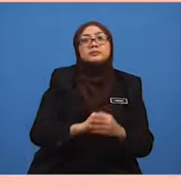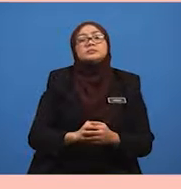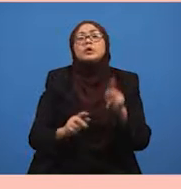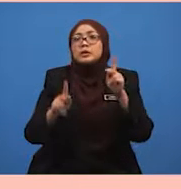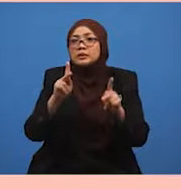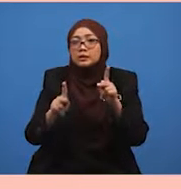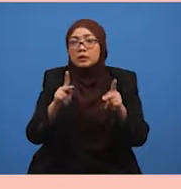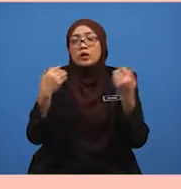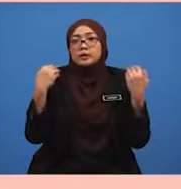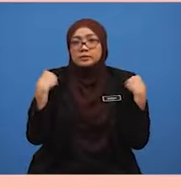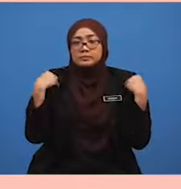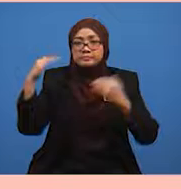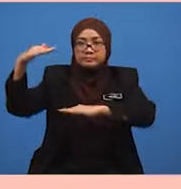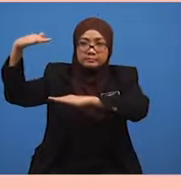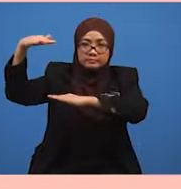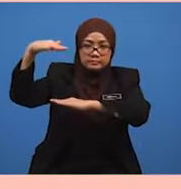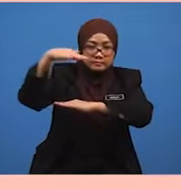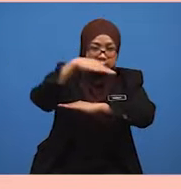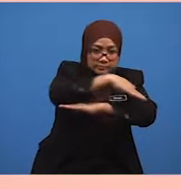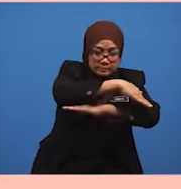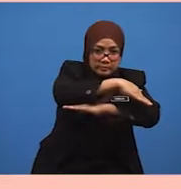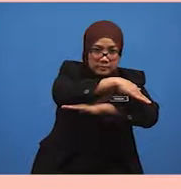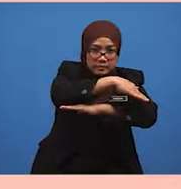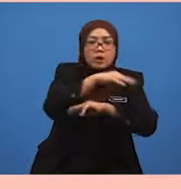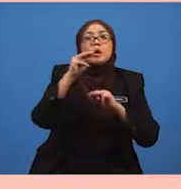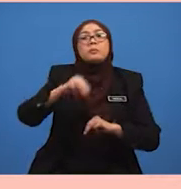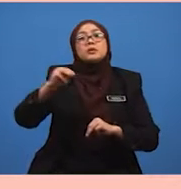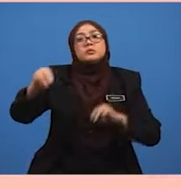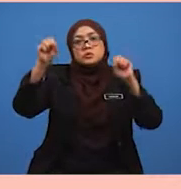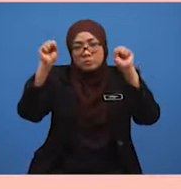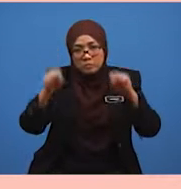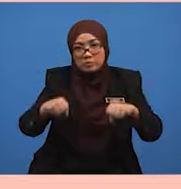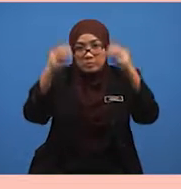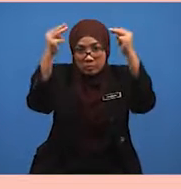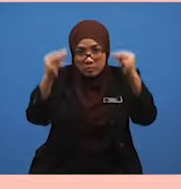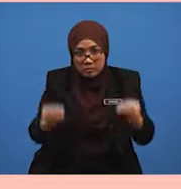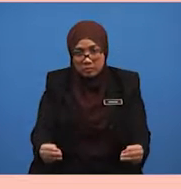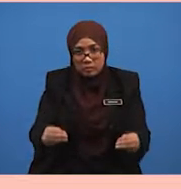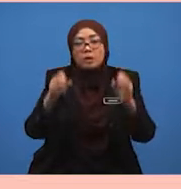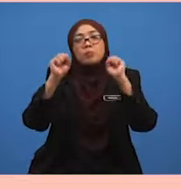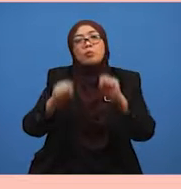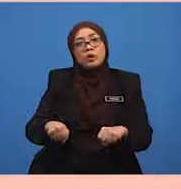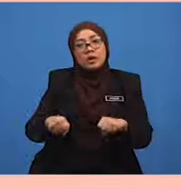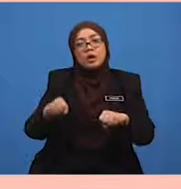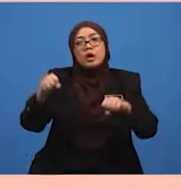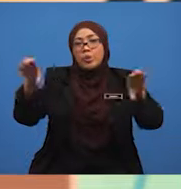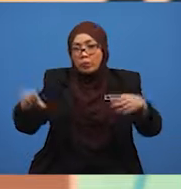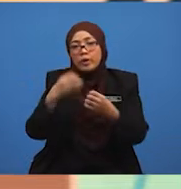yang diperlukan oleh manusia melakukan sesuatu kerja dapat